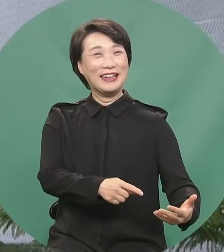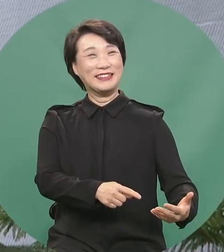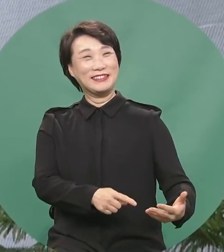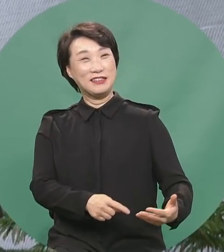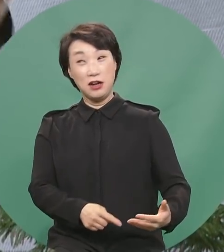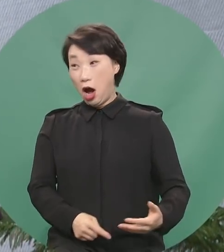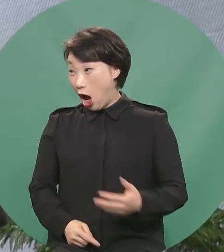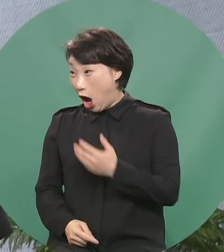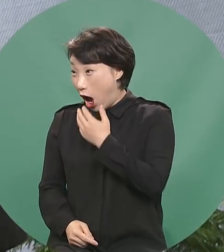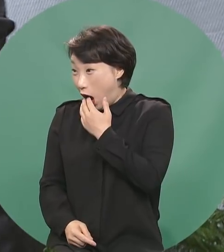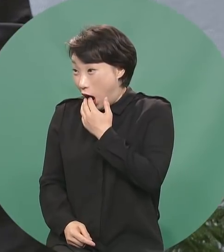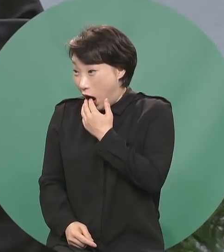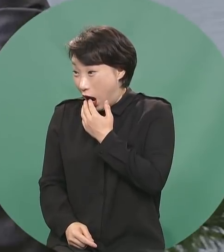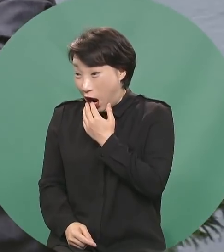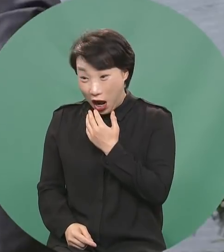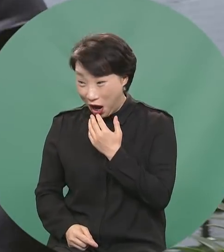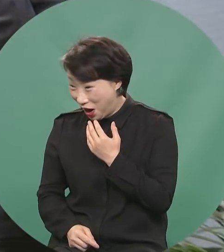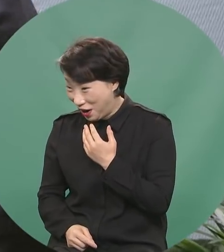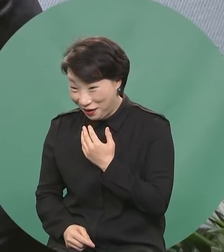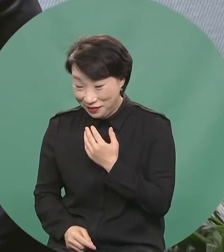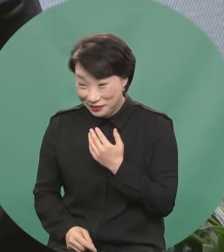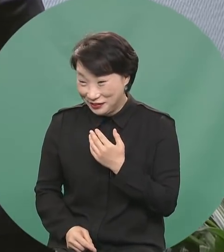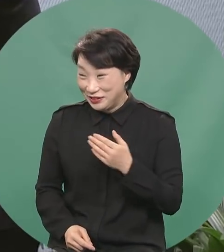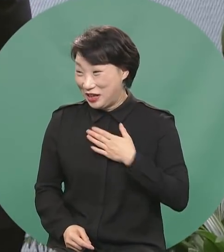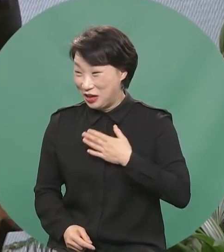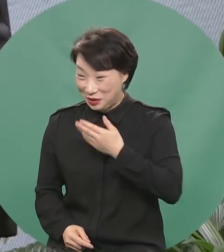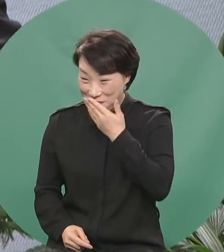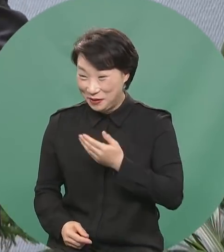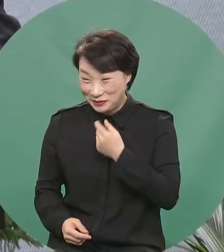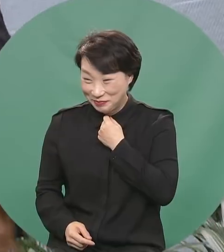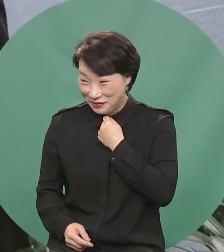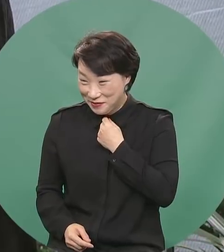이럴 때 나 좀 먹자.